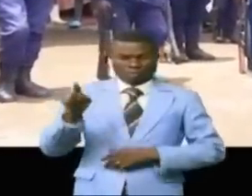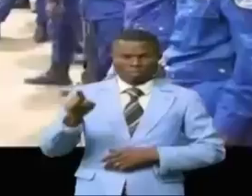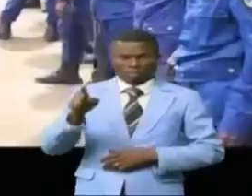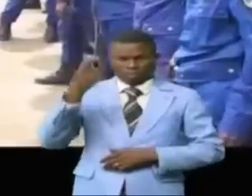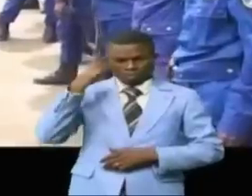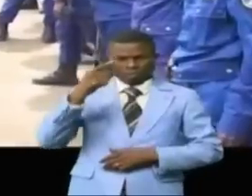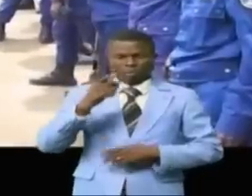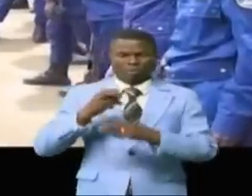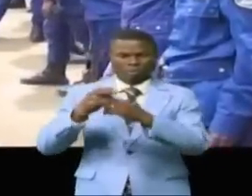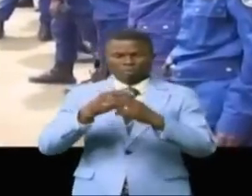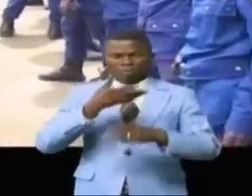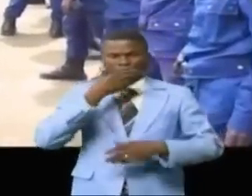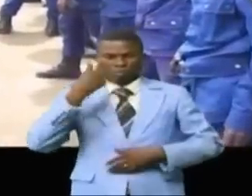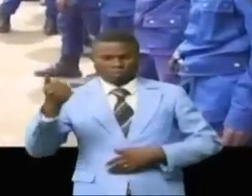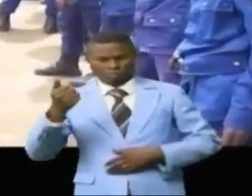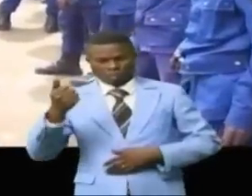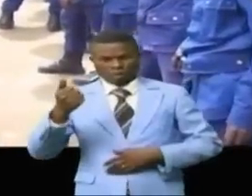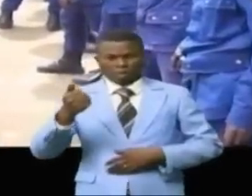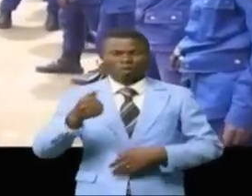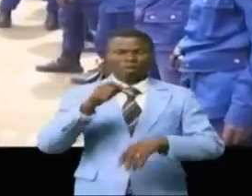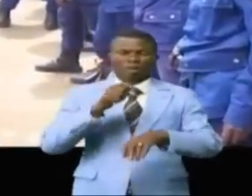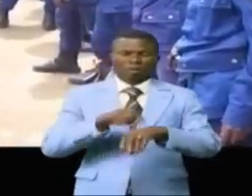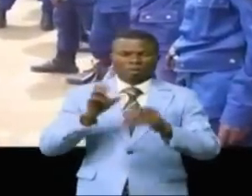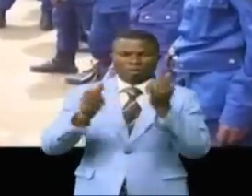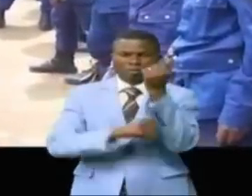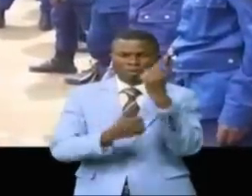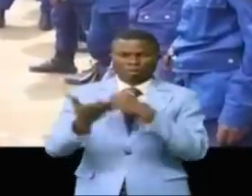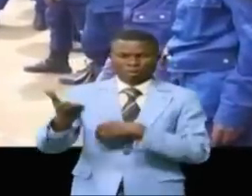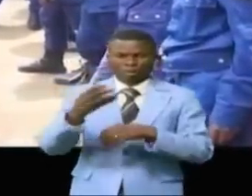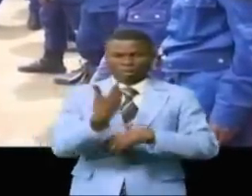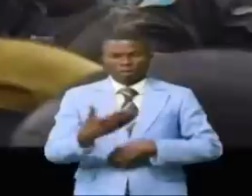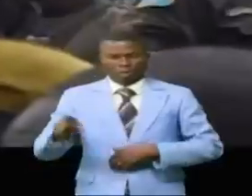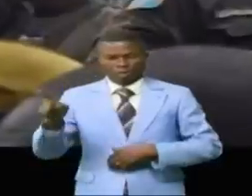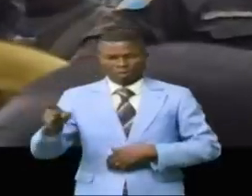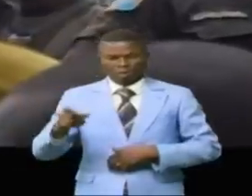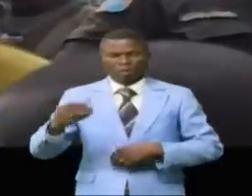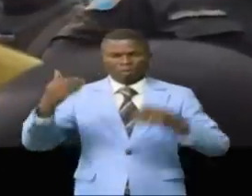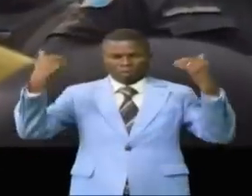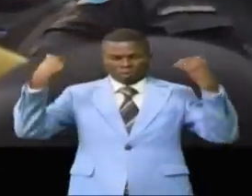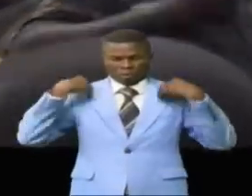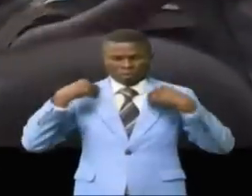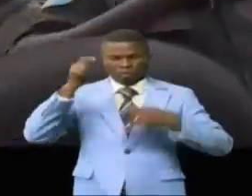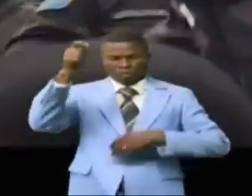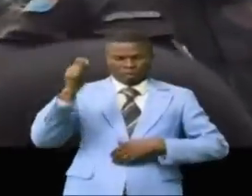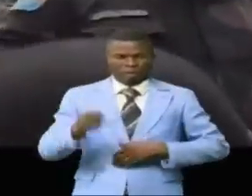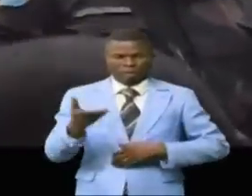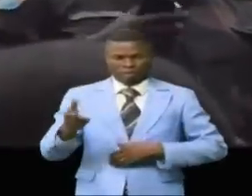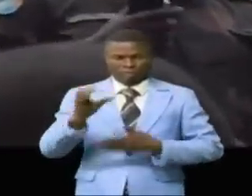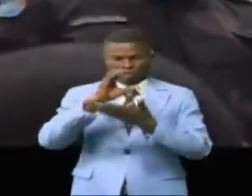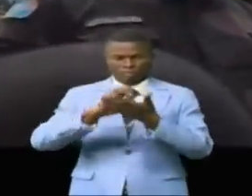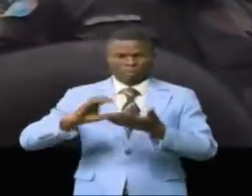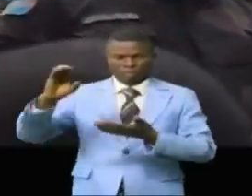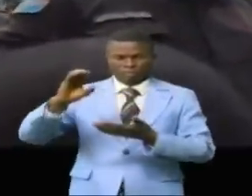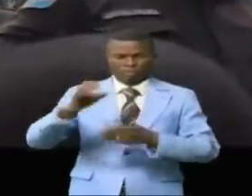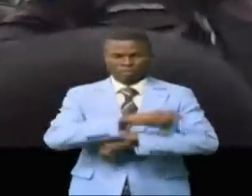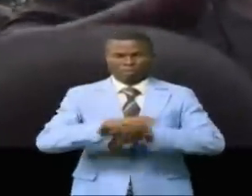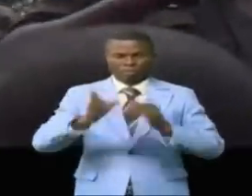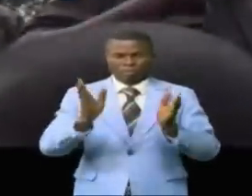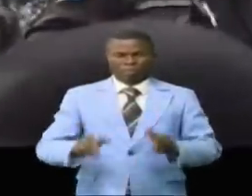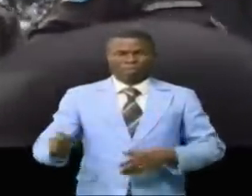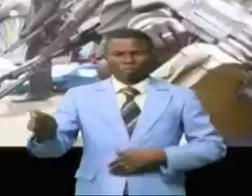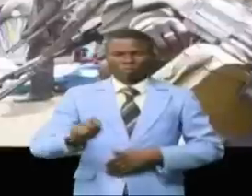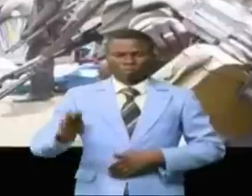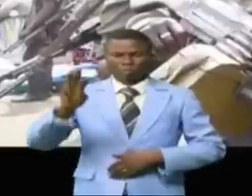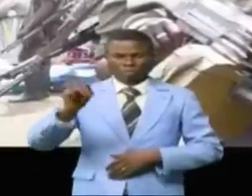une meilleure sécurité de cette dernière et de ses biens. Le colonel Christophe Tinabou, administrateur du territoire de